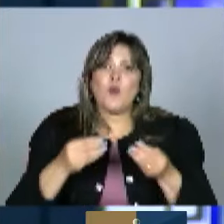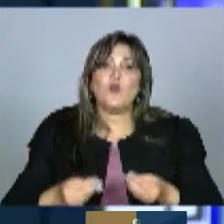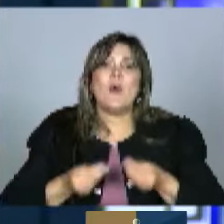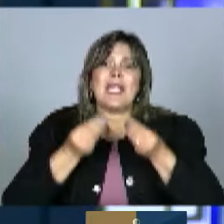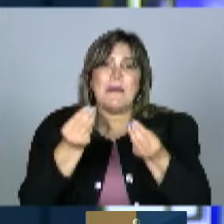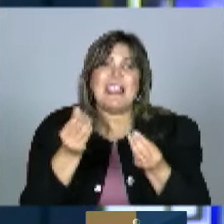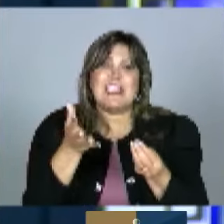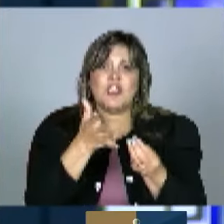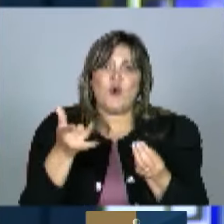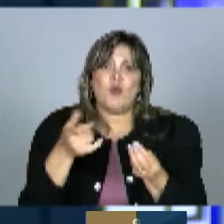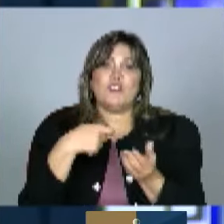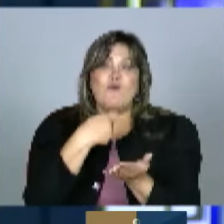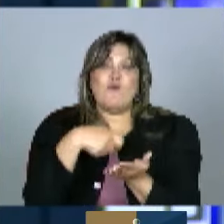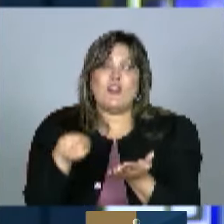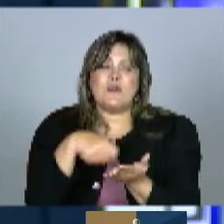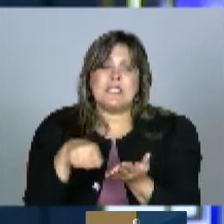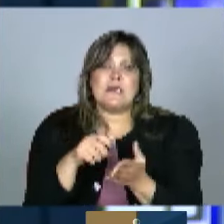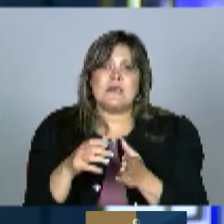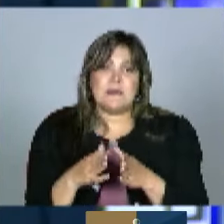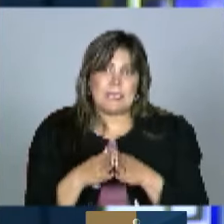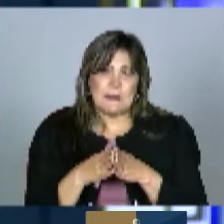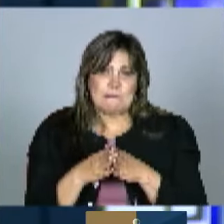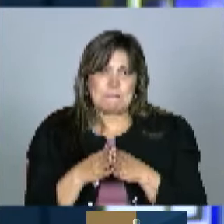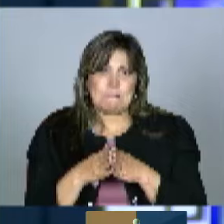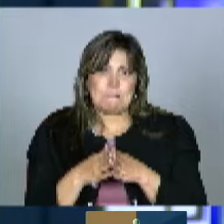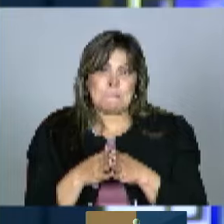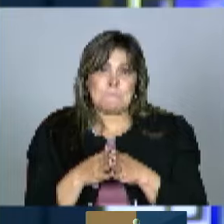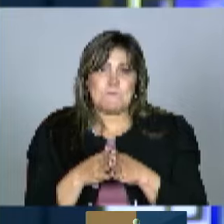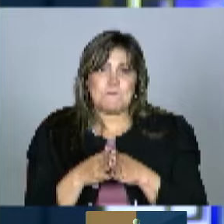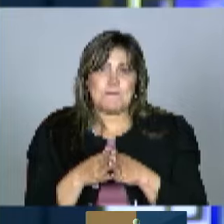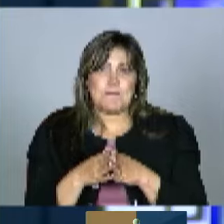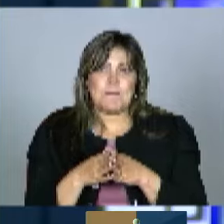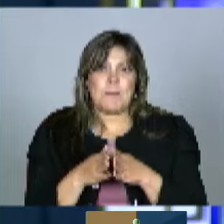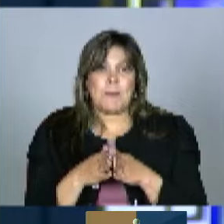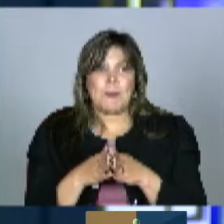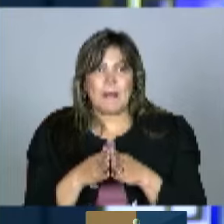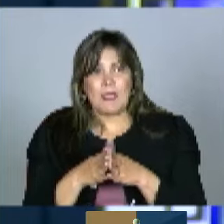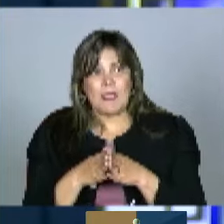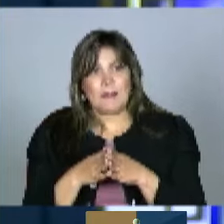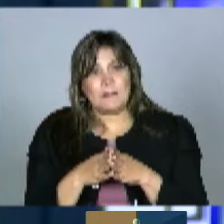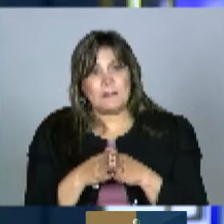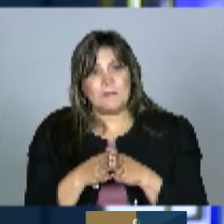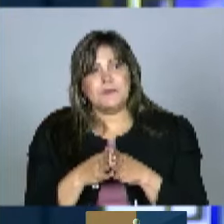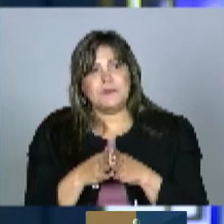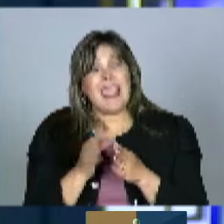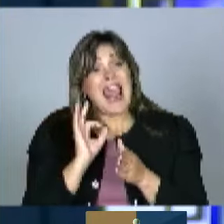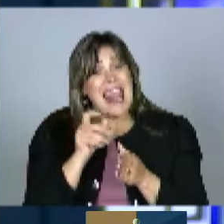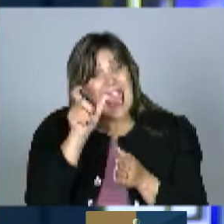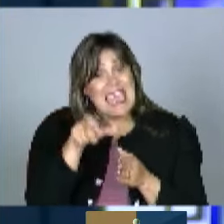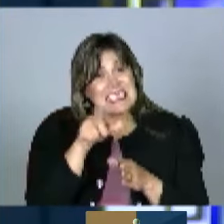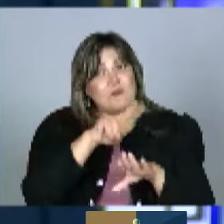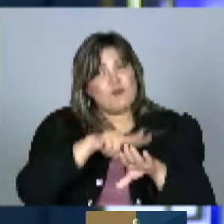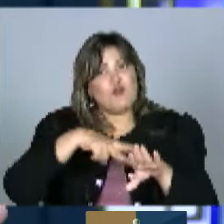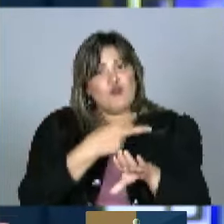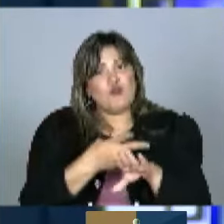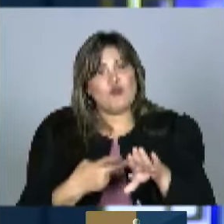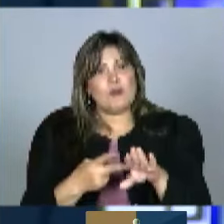المبلغ تمام يا فندم طيب يعني وبعدين حاجه زي كده لازم شهود يعني انت